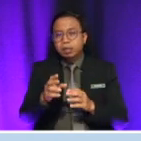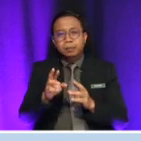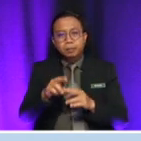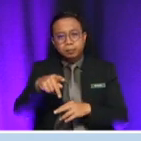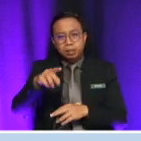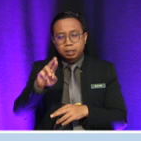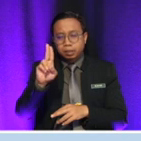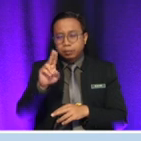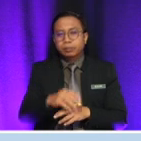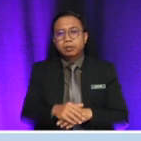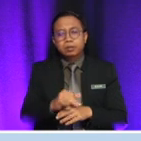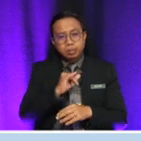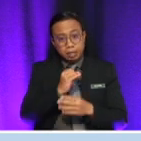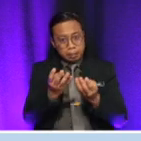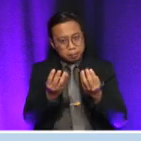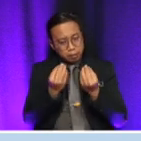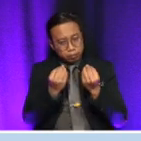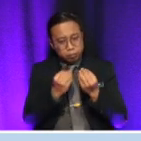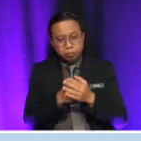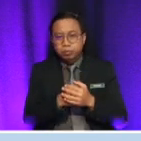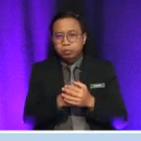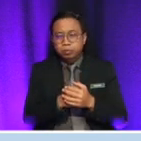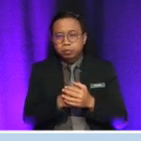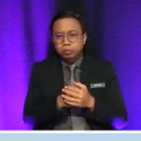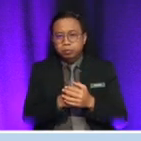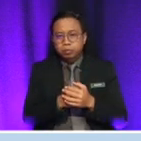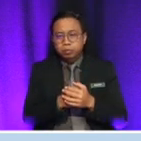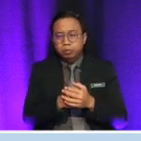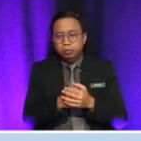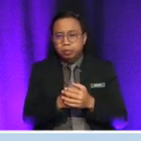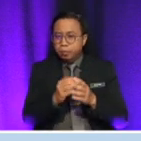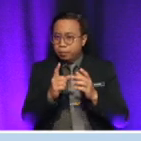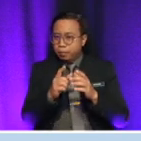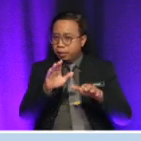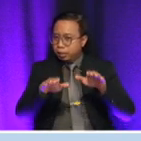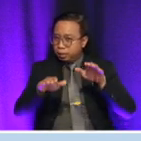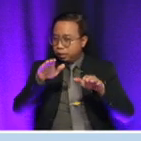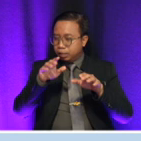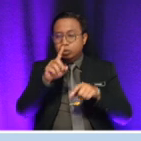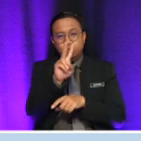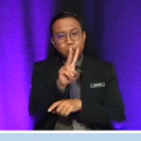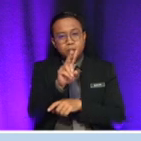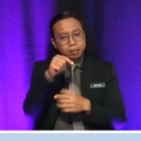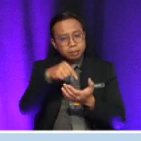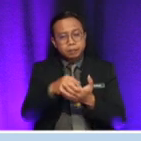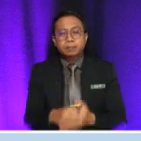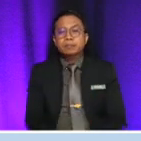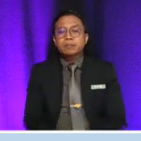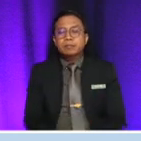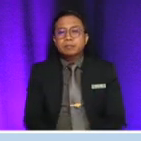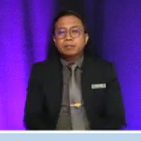jadi Sayyidina Sayyid pelukan perbandingan antara kedua ini